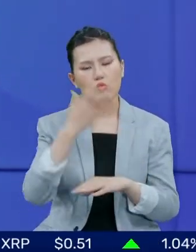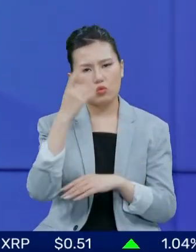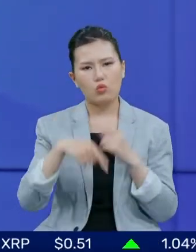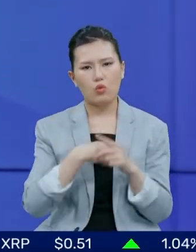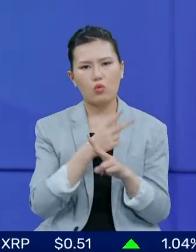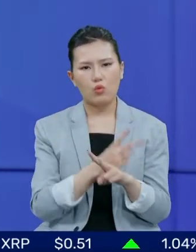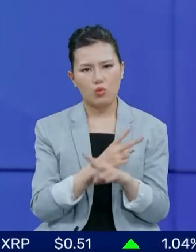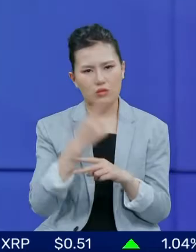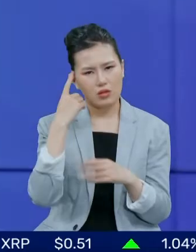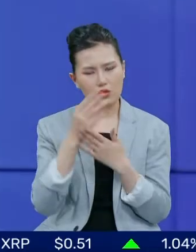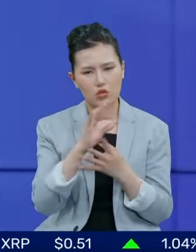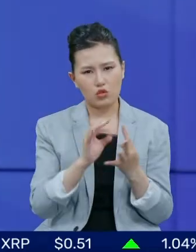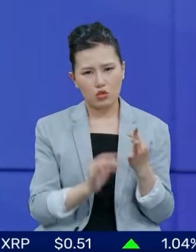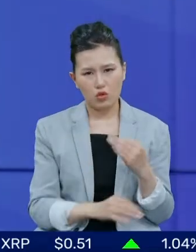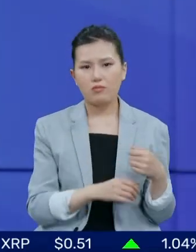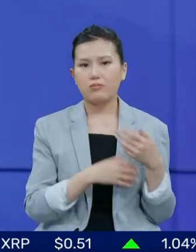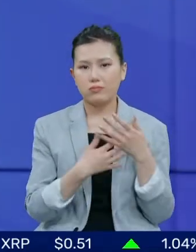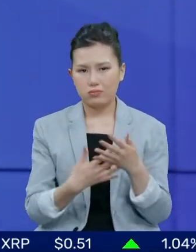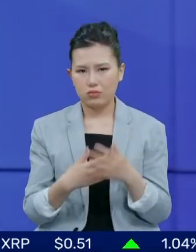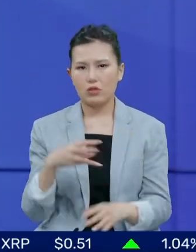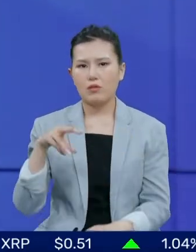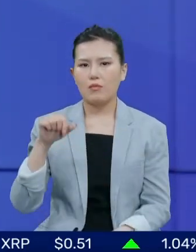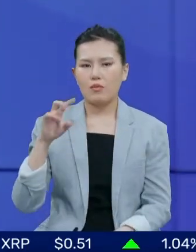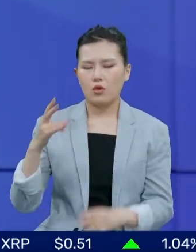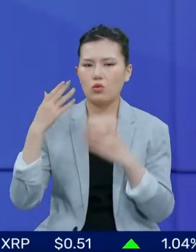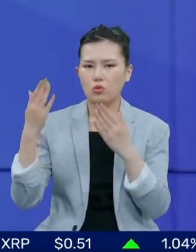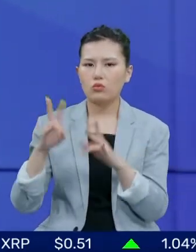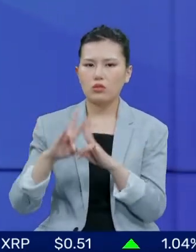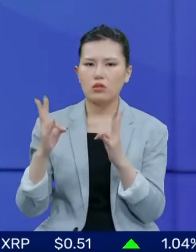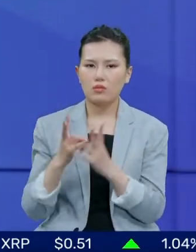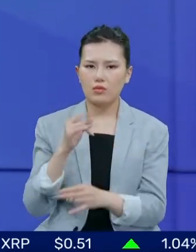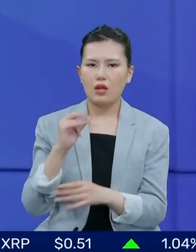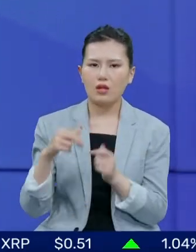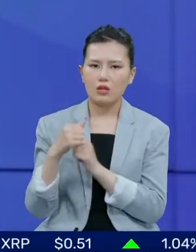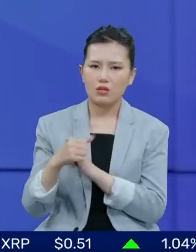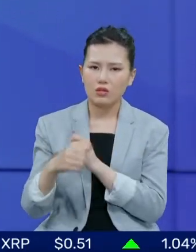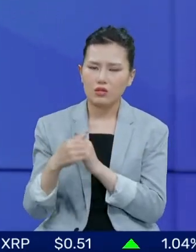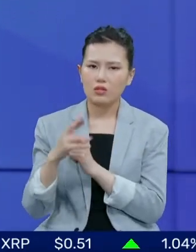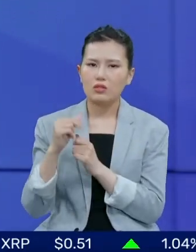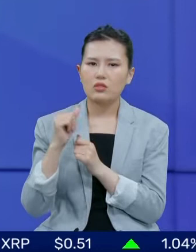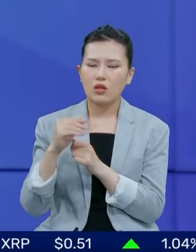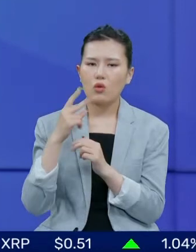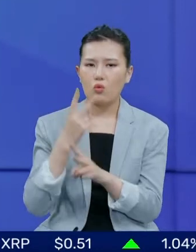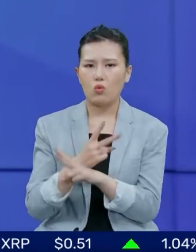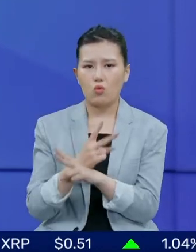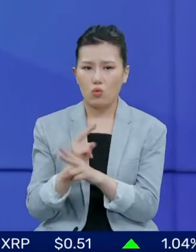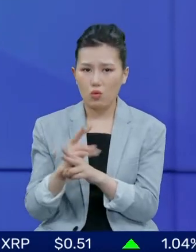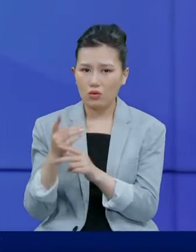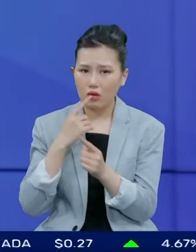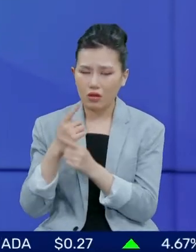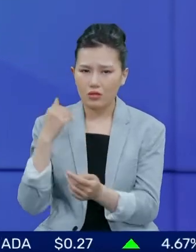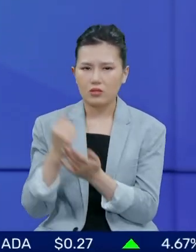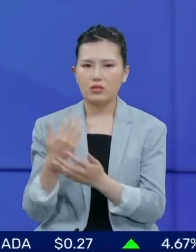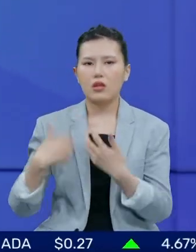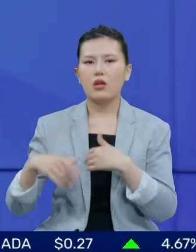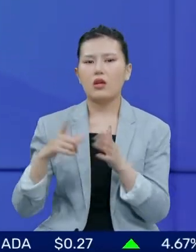байгаагаа хэлсэн юм а. Харин Монгол Ардын намын бүлгийн хуралдаанаар нийгмийн даатгалын тухай багц хуулийн төслийн хэлэлцэж, яаралтай батлах хэрэгтэй гэж үзсэн байна. За